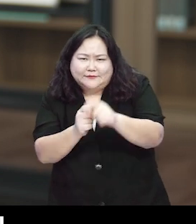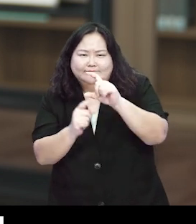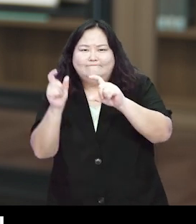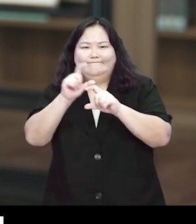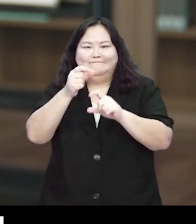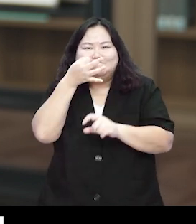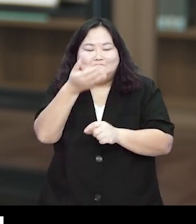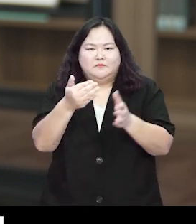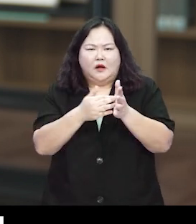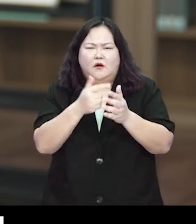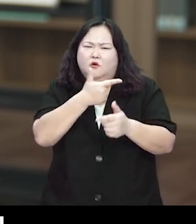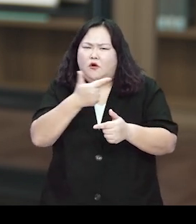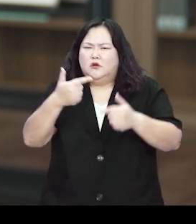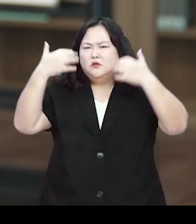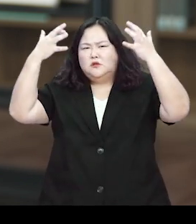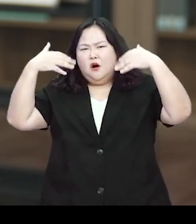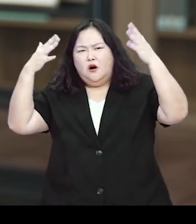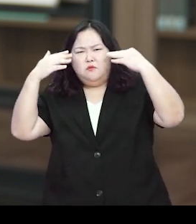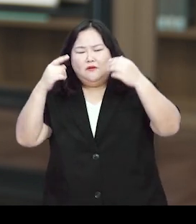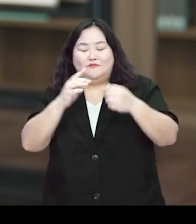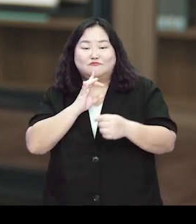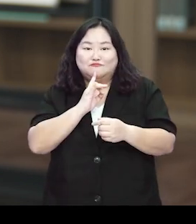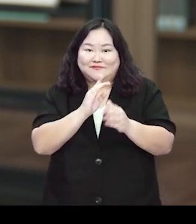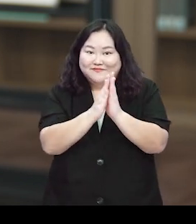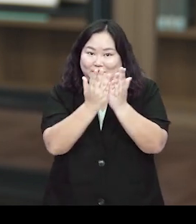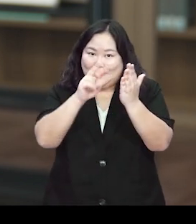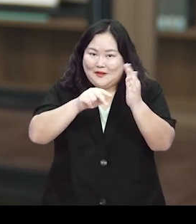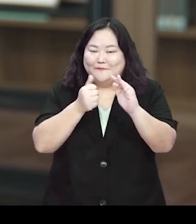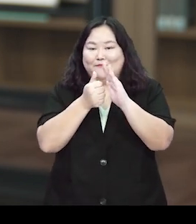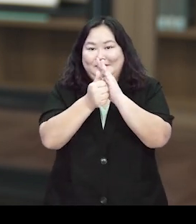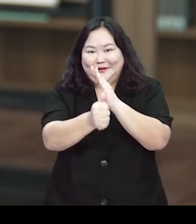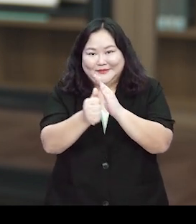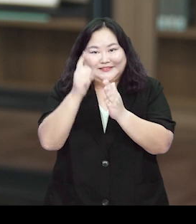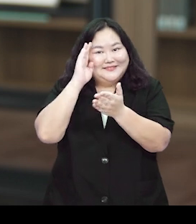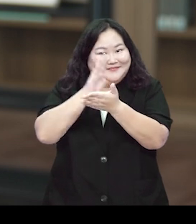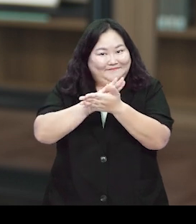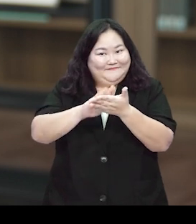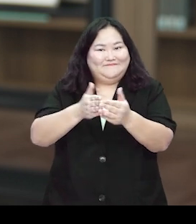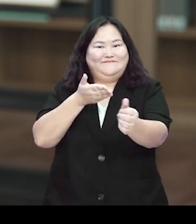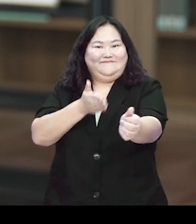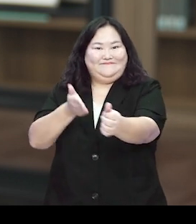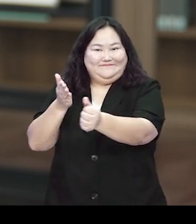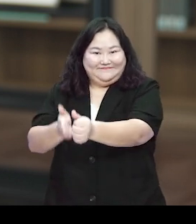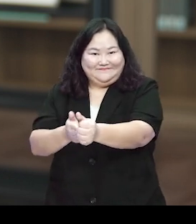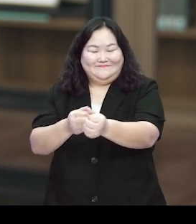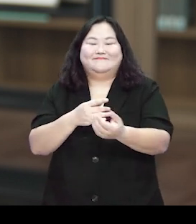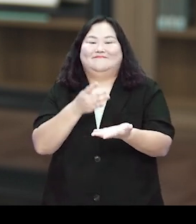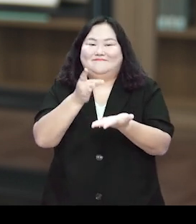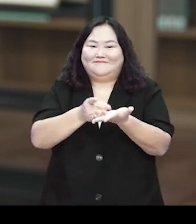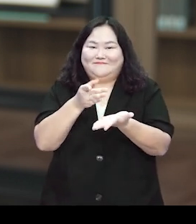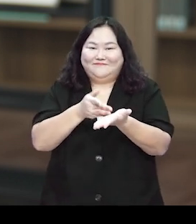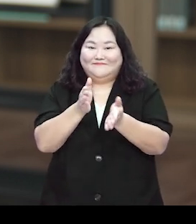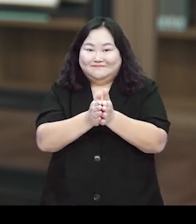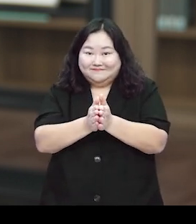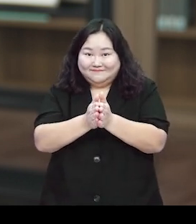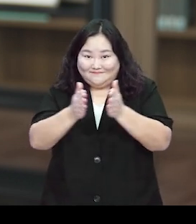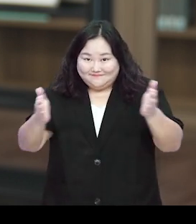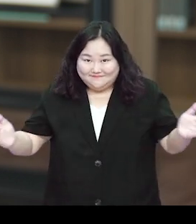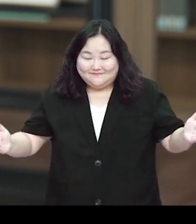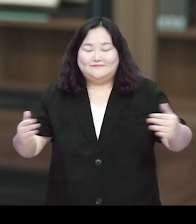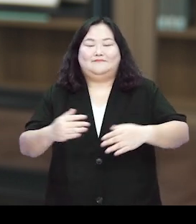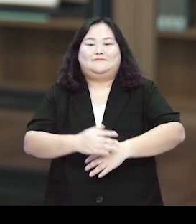특색을 더했습니다 폭풍지원 무더운 여름 피서지로 중앙도서관에 방문해 보시길 바랍니다 그럼 천하